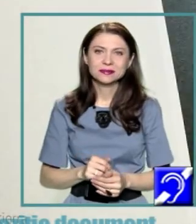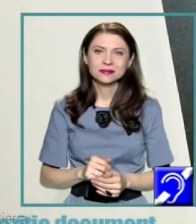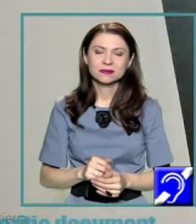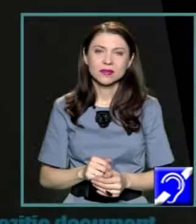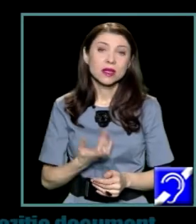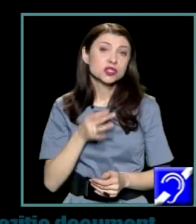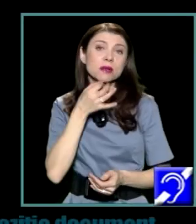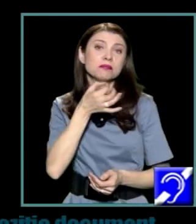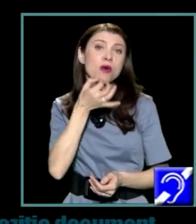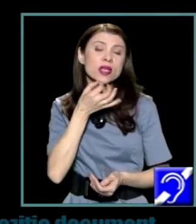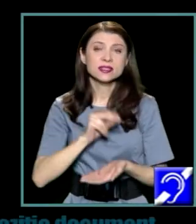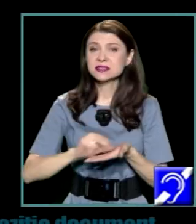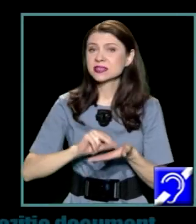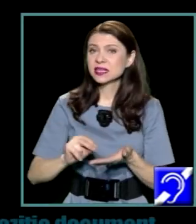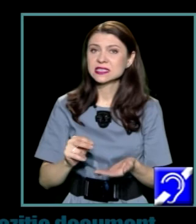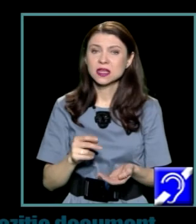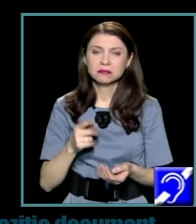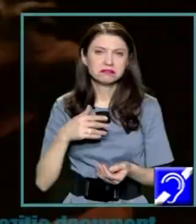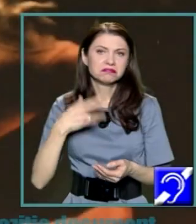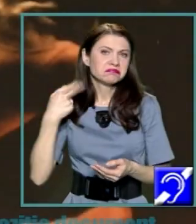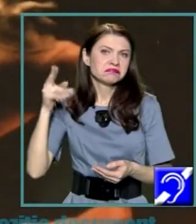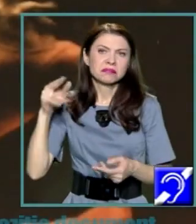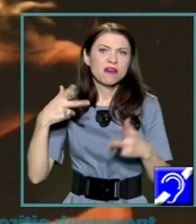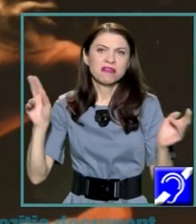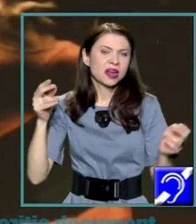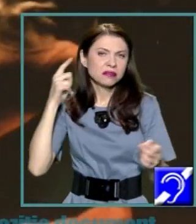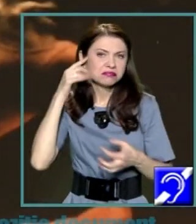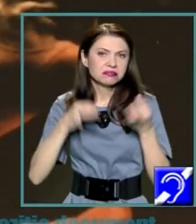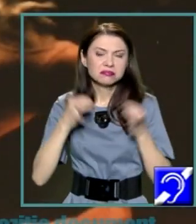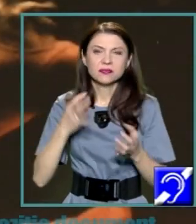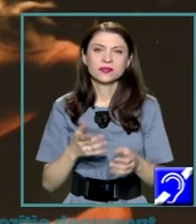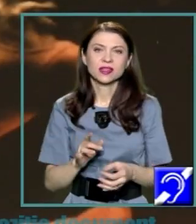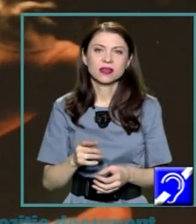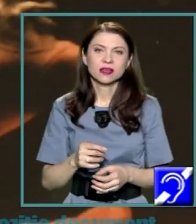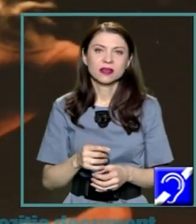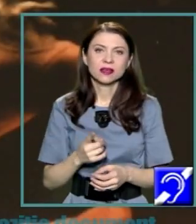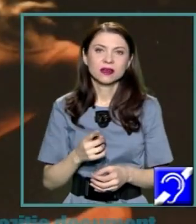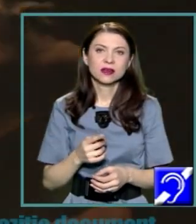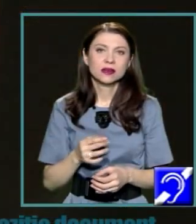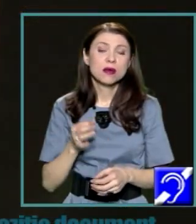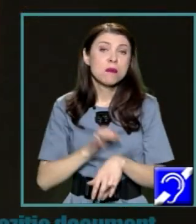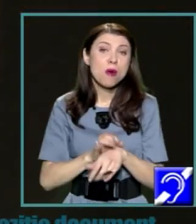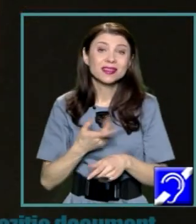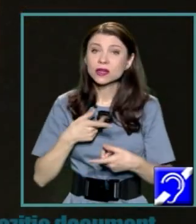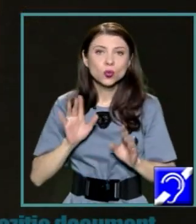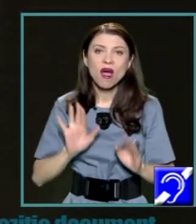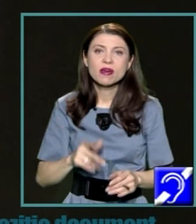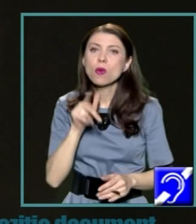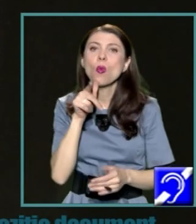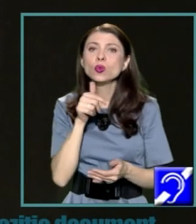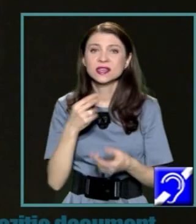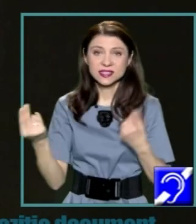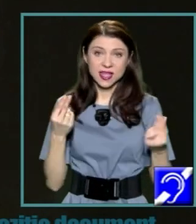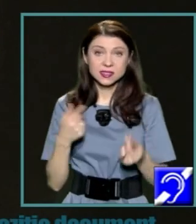Cu niște poeme scrise în neștire și în disperare și în momentul în care nu aveam unde și cum să